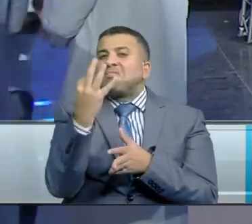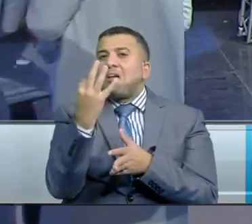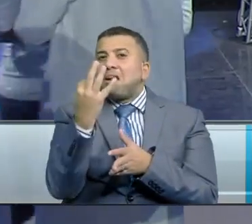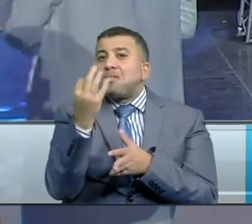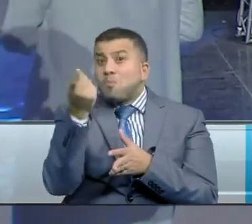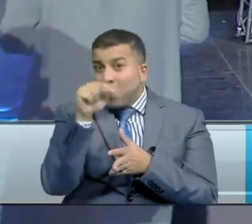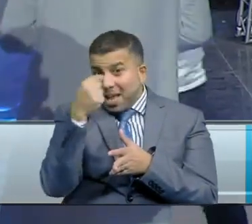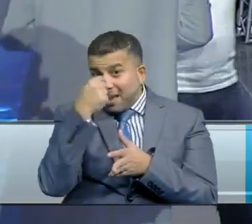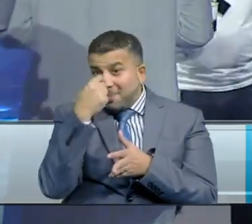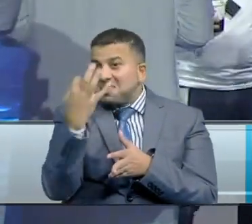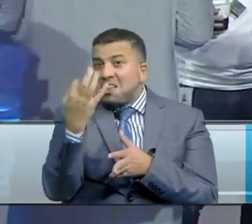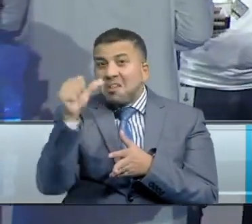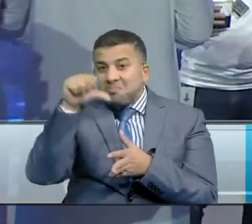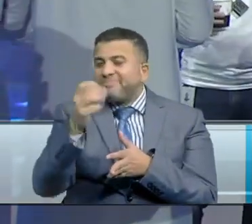منشدين،